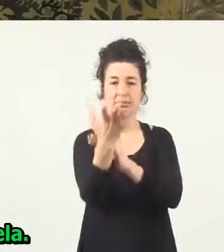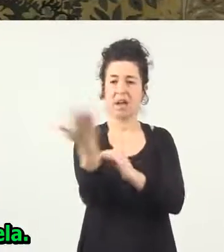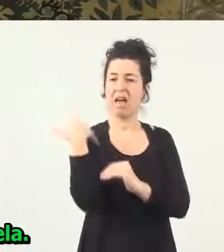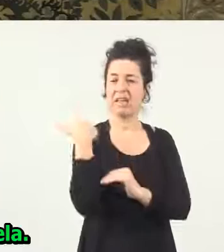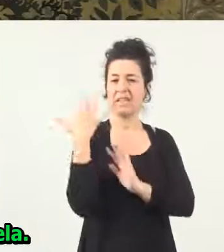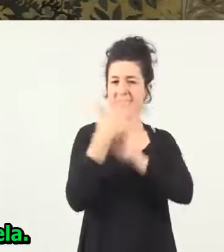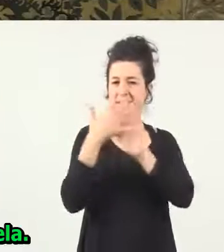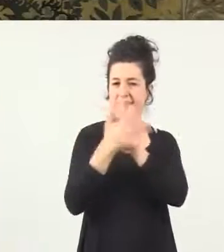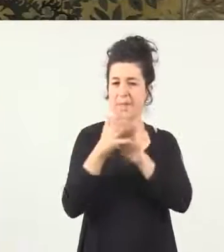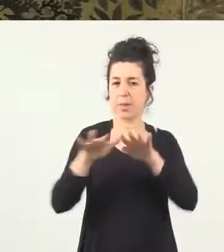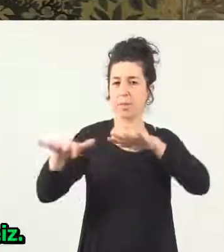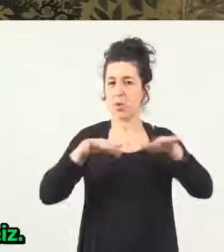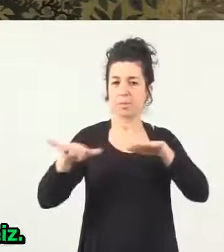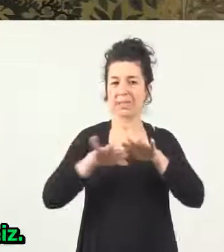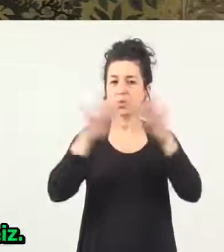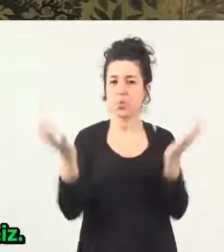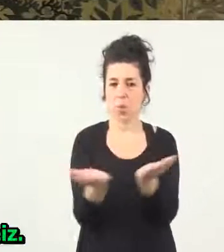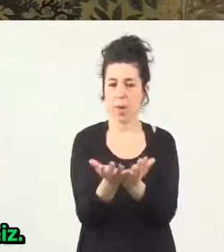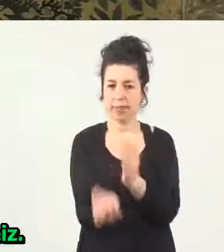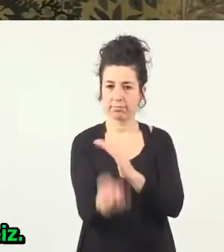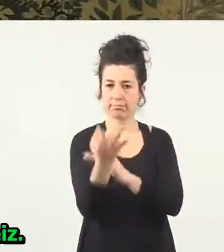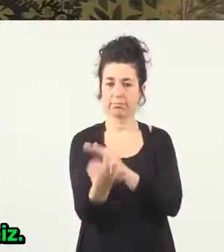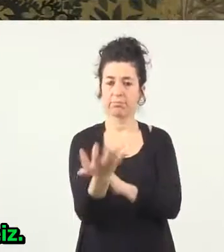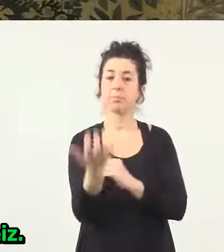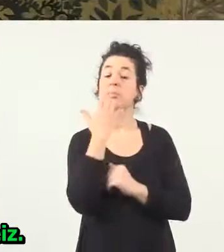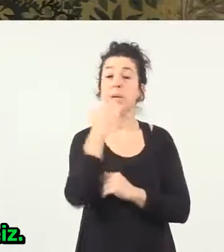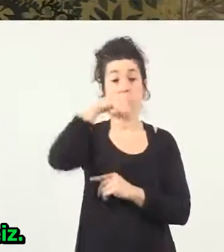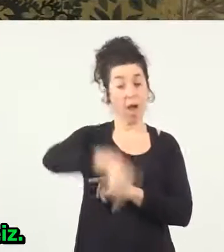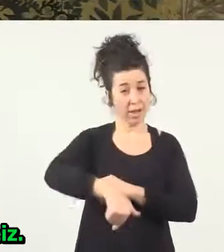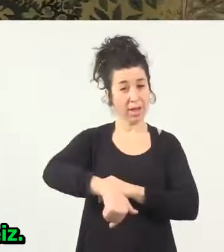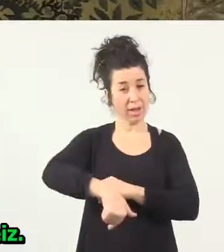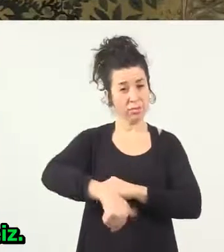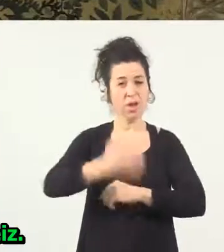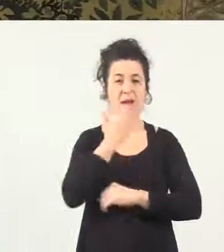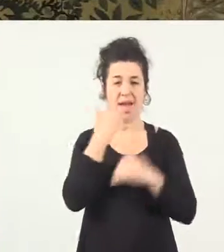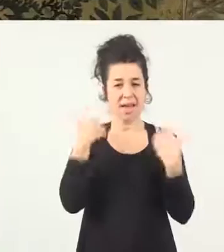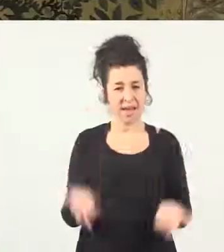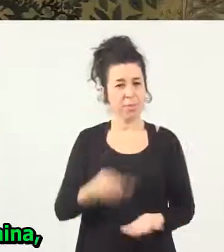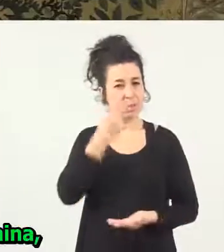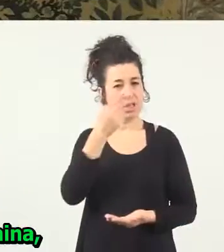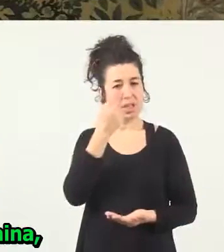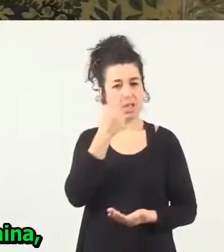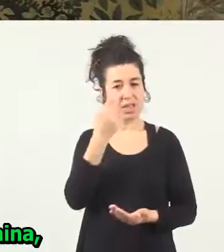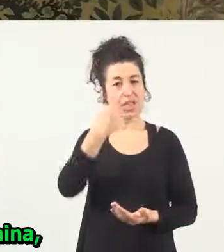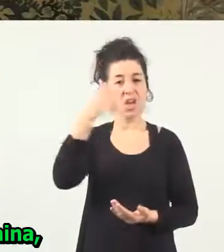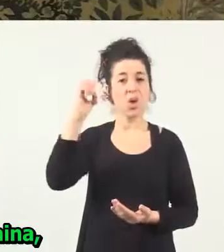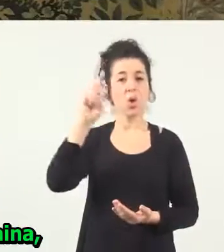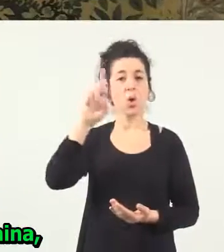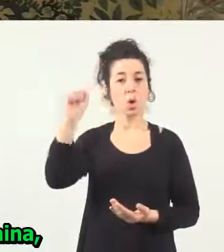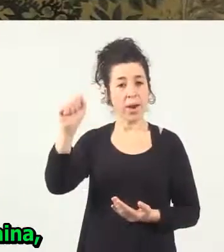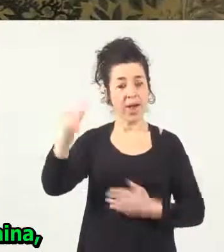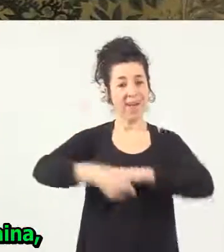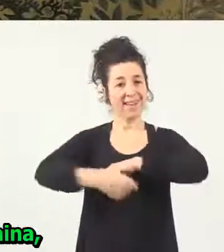ez da, sortzen ari direla. Eta hemen adibidez Gasteizen badugu adibide interesgarri bat Gora Gasteiz mugimendua